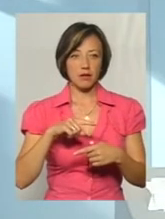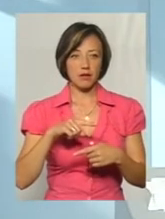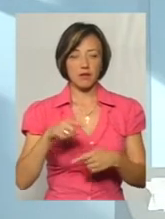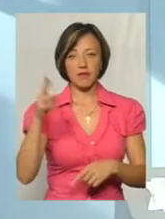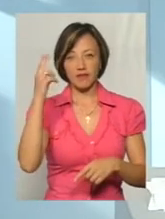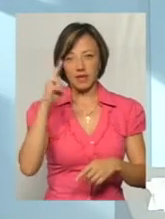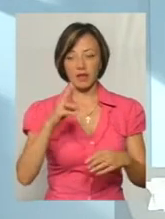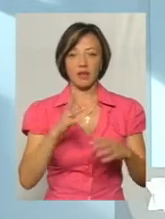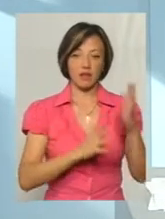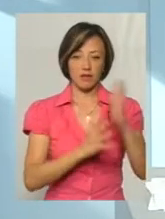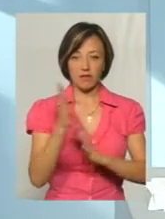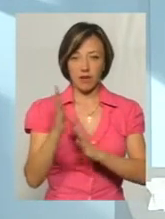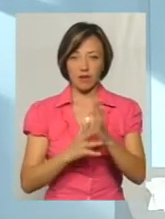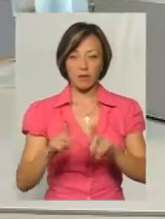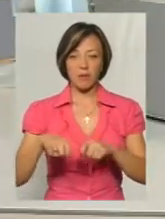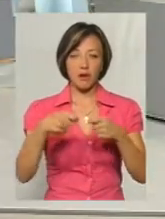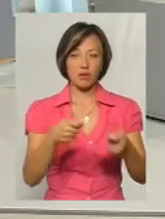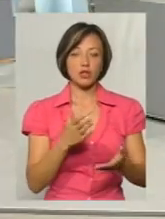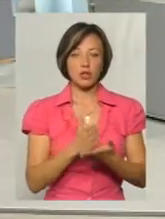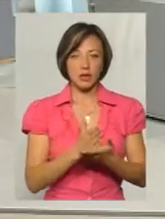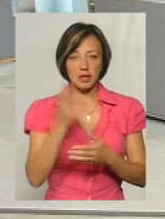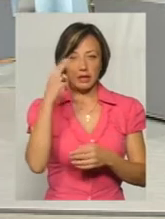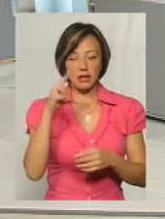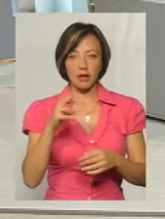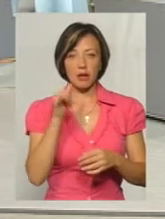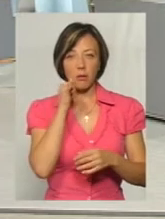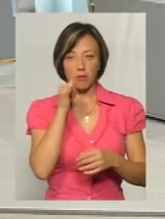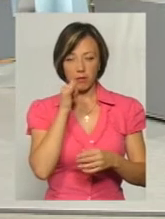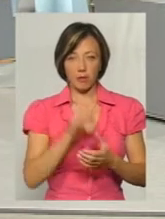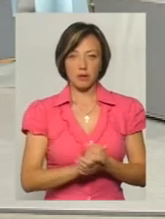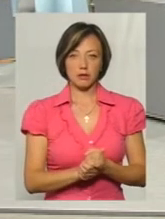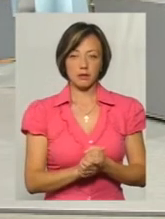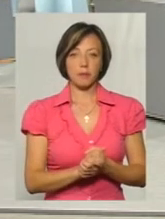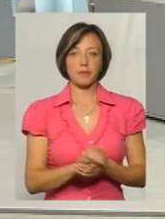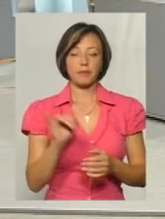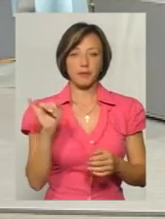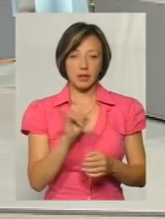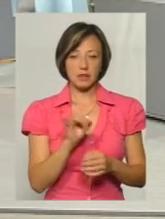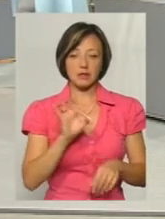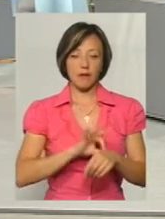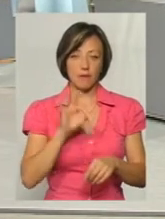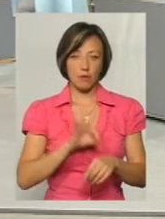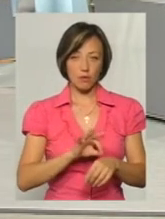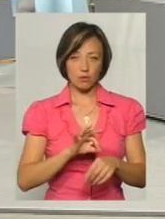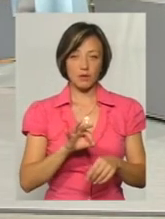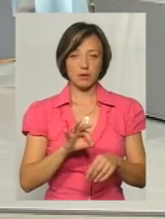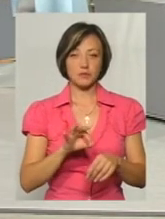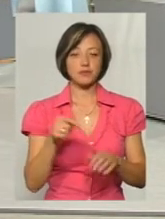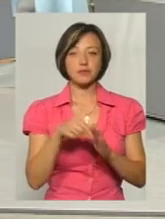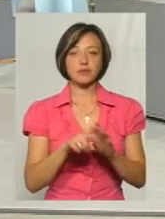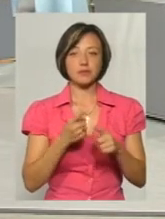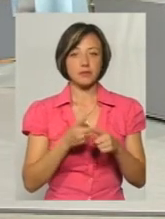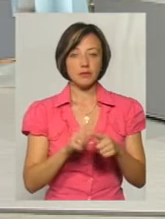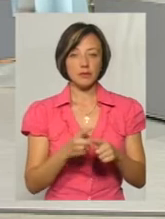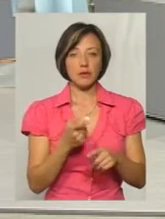в дикій фауні. Переносчиком є дикий кабан. І захворювання воно характеризується як